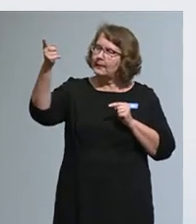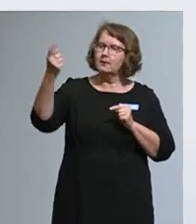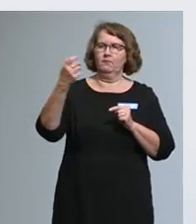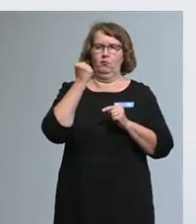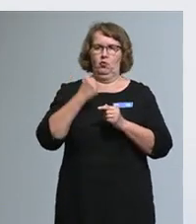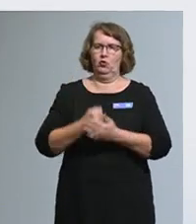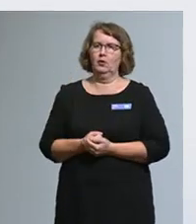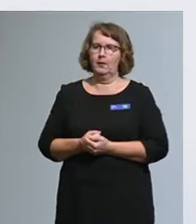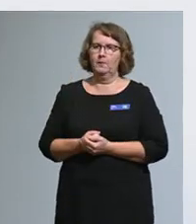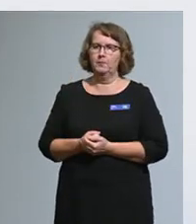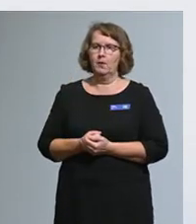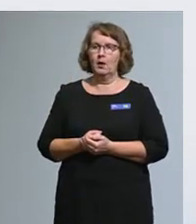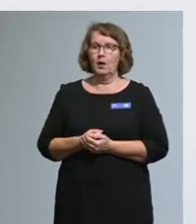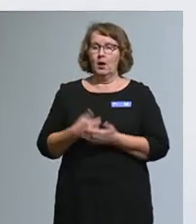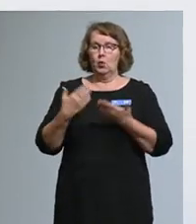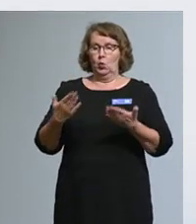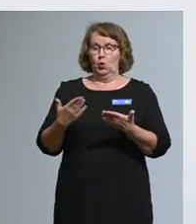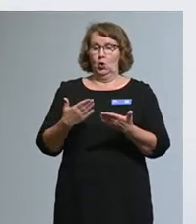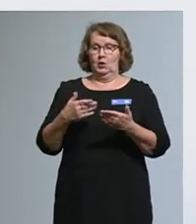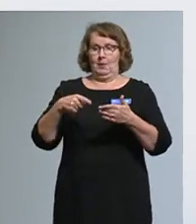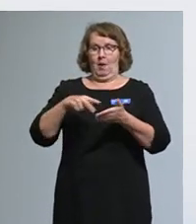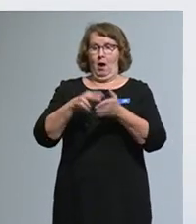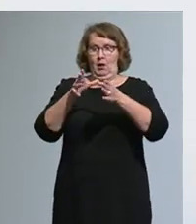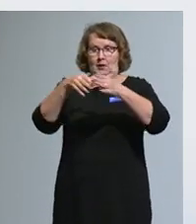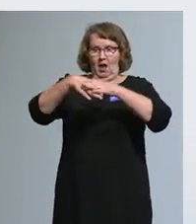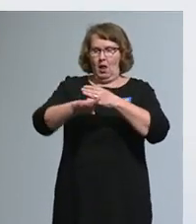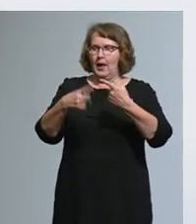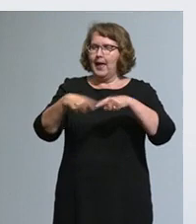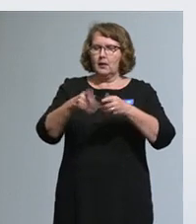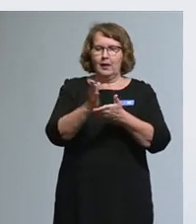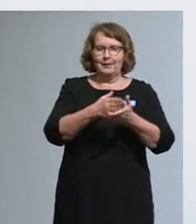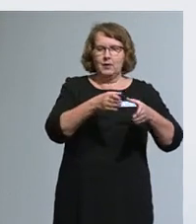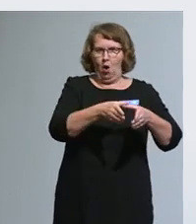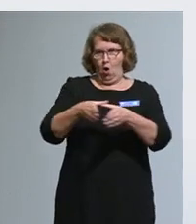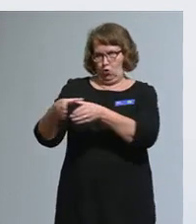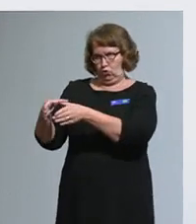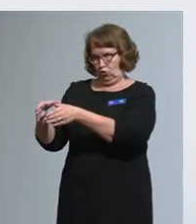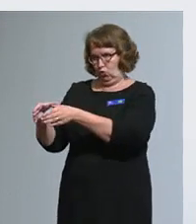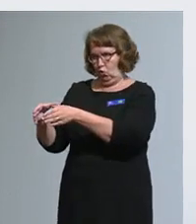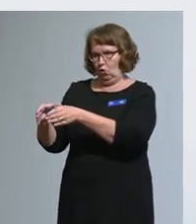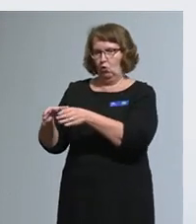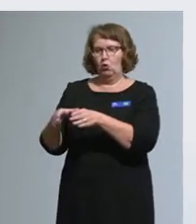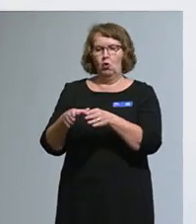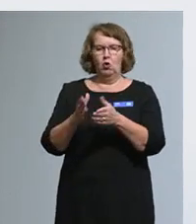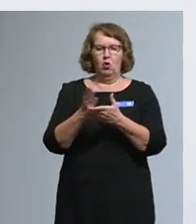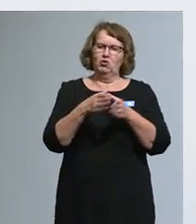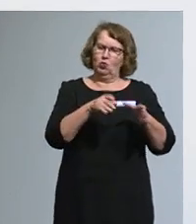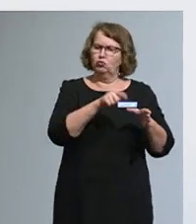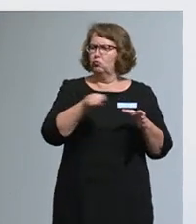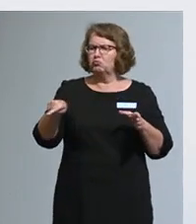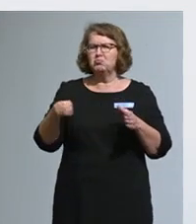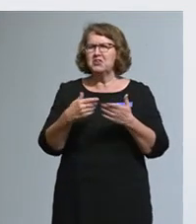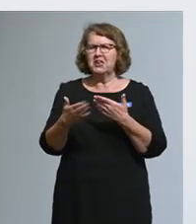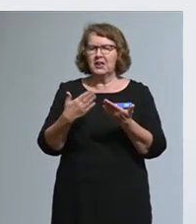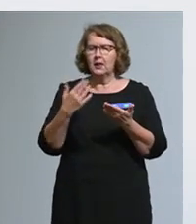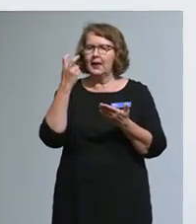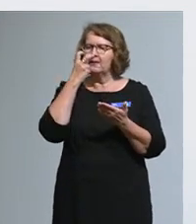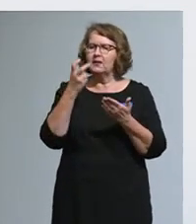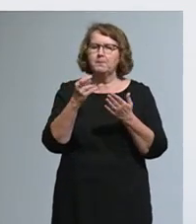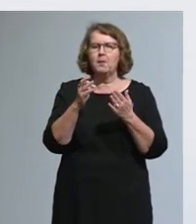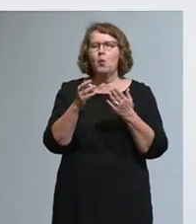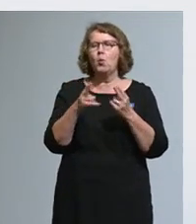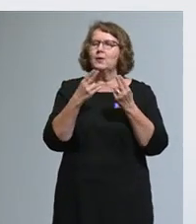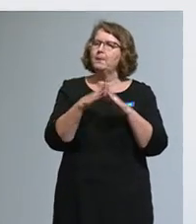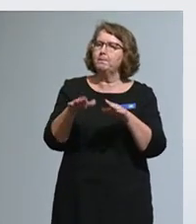tässä useita jaostoja tällä hetkellä tämän hankkeen alla, ja siellä etsitään näitä toimintatapoja. Yksi on tietysti